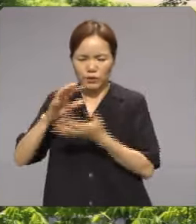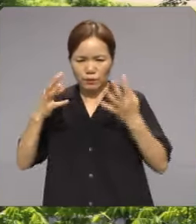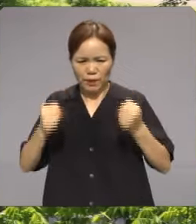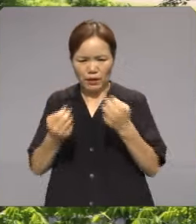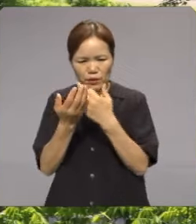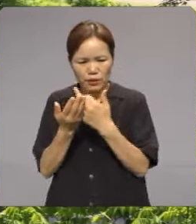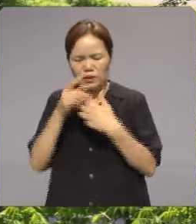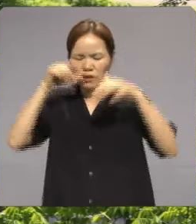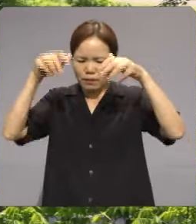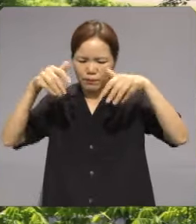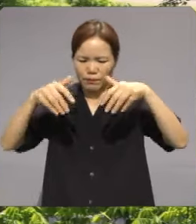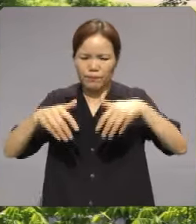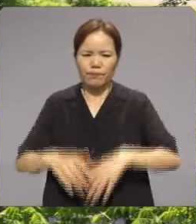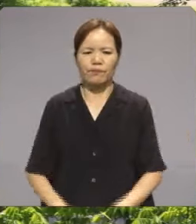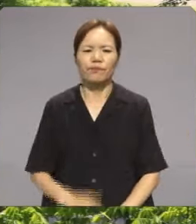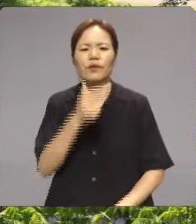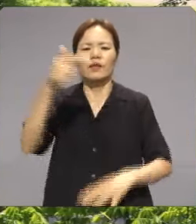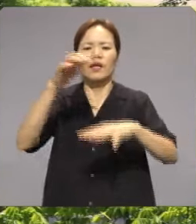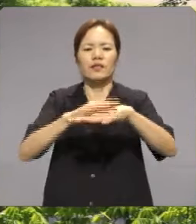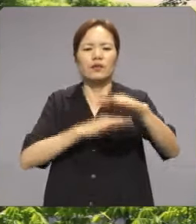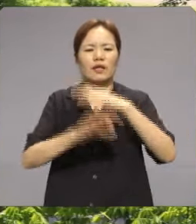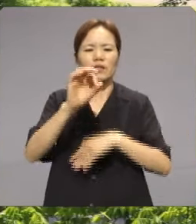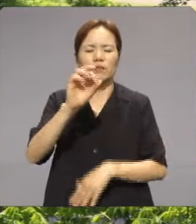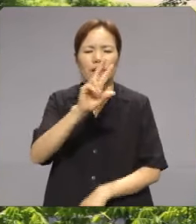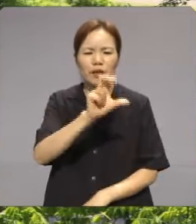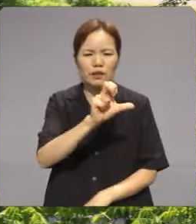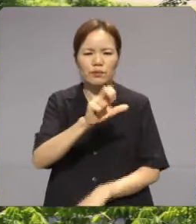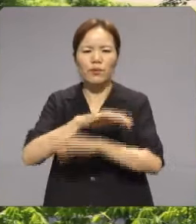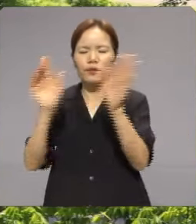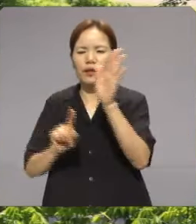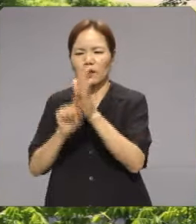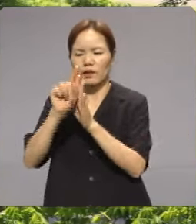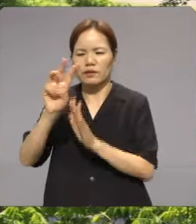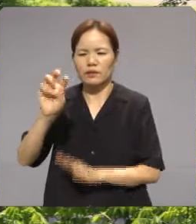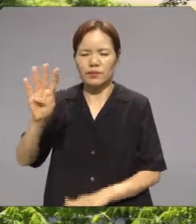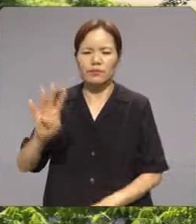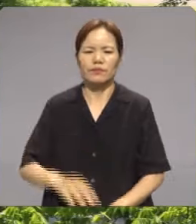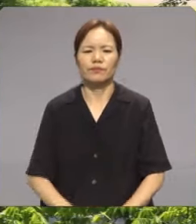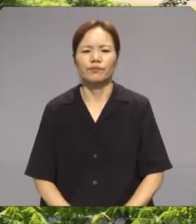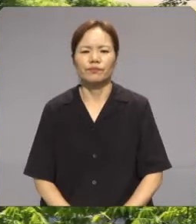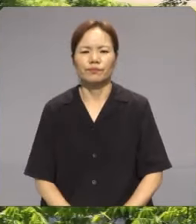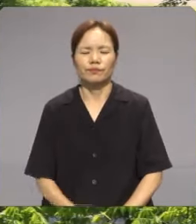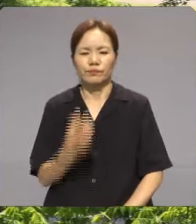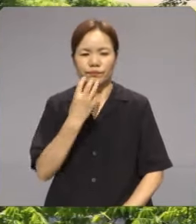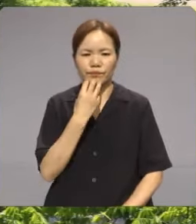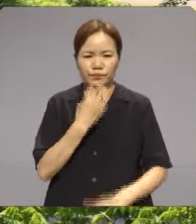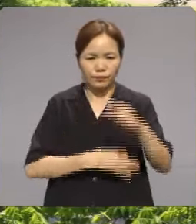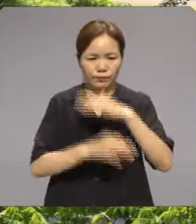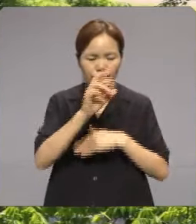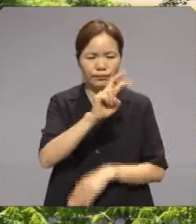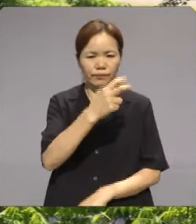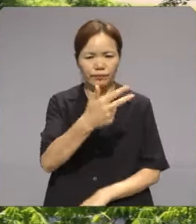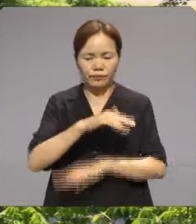제주에는 비가 내리겠습니다 대전은 아침에 25도에서 출발해 한낮에 34도로 오르겠고요 서울은 아침해